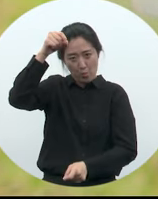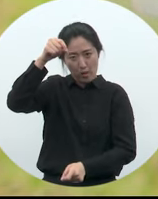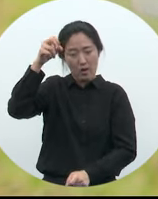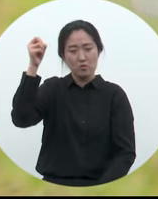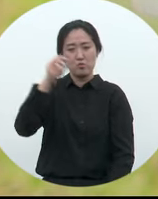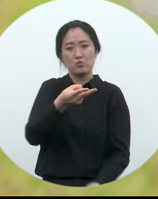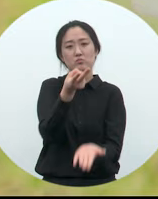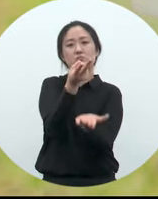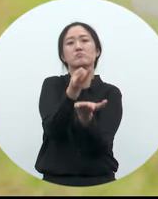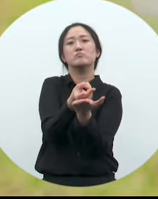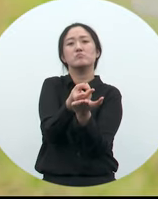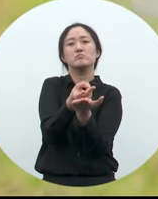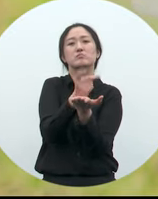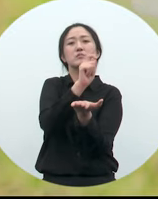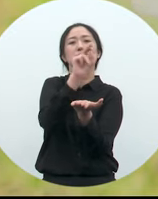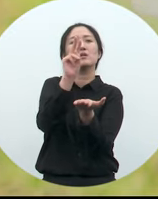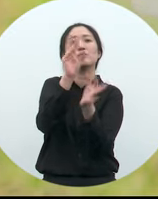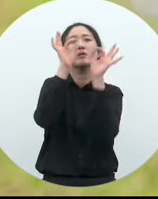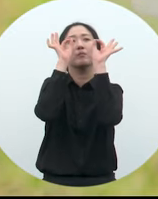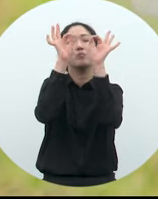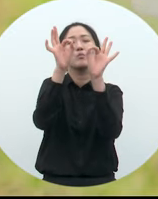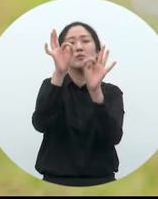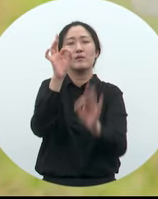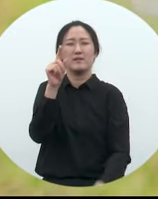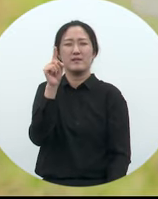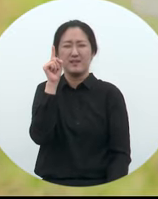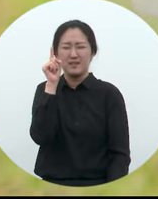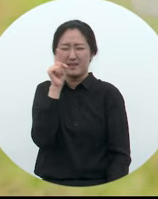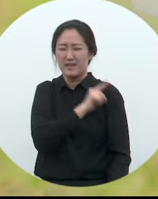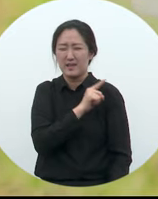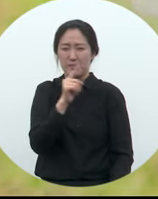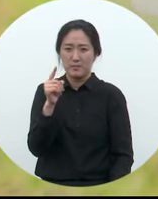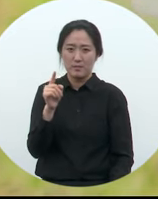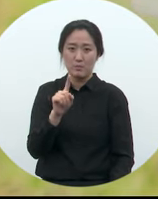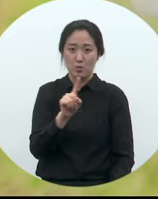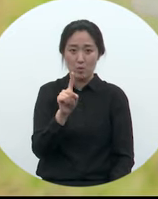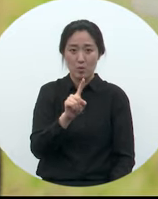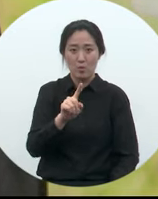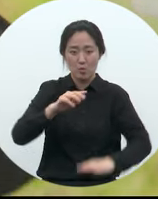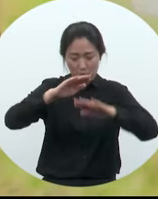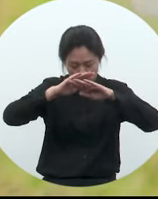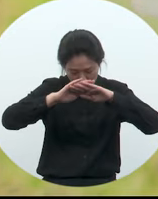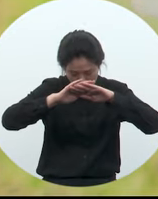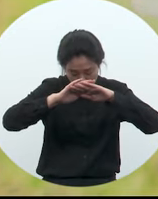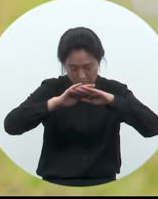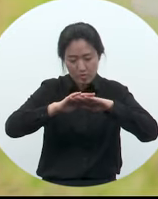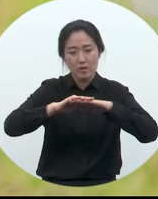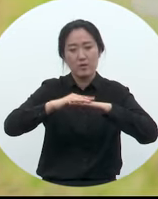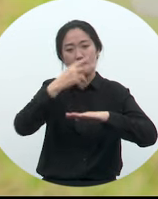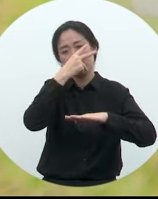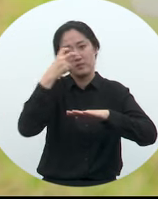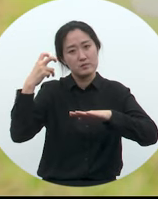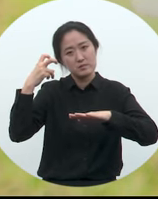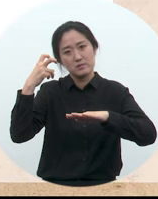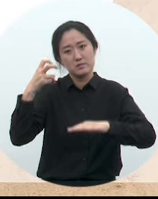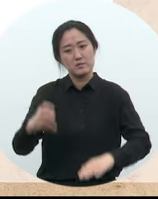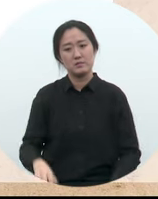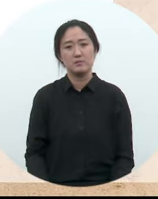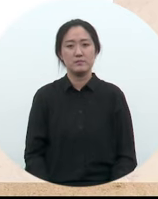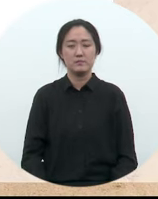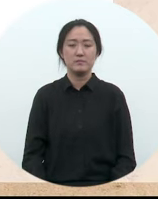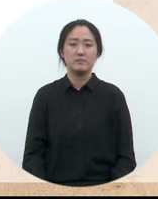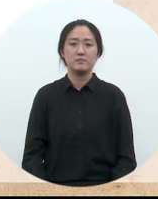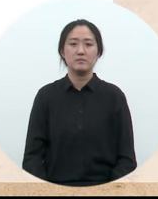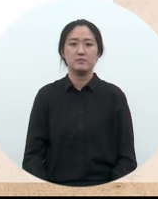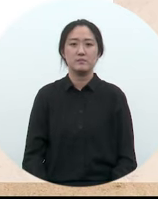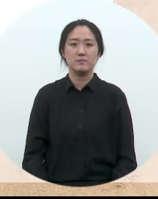앉아 있는 거, 또 누워서 장시간 TV 보는 거, 또 제일 나쁜 것 중에 하나가 엎드려서 자는 겁니다. 엎드려서